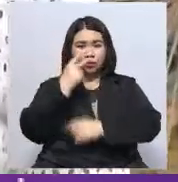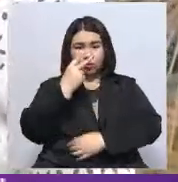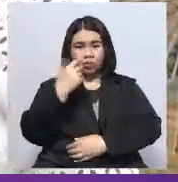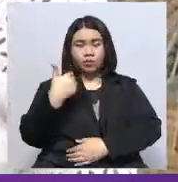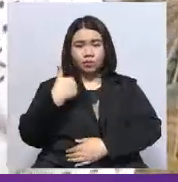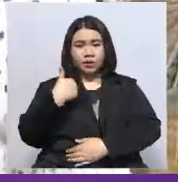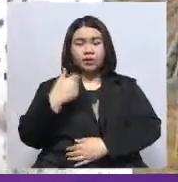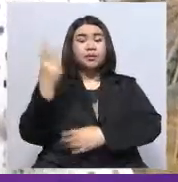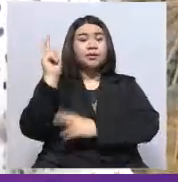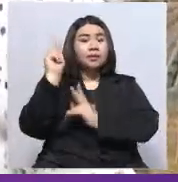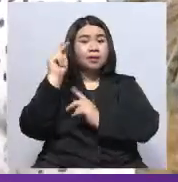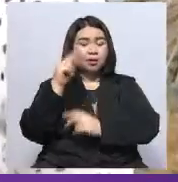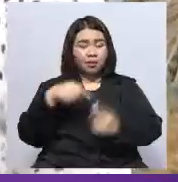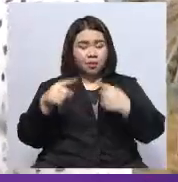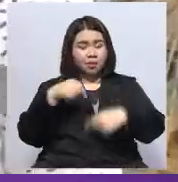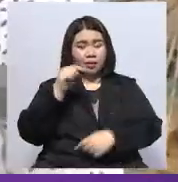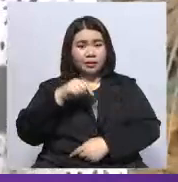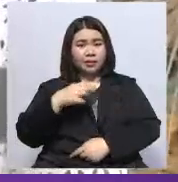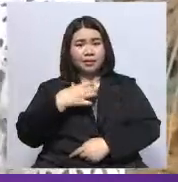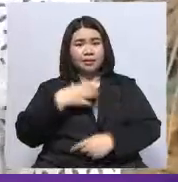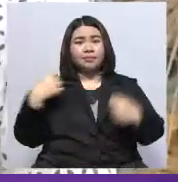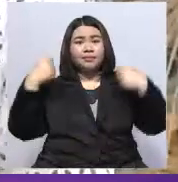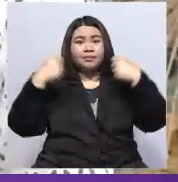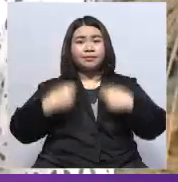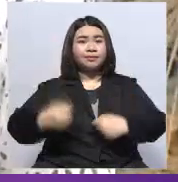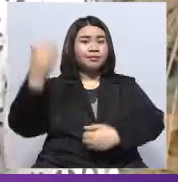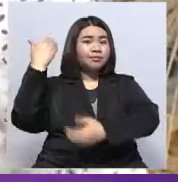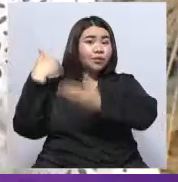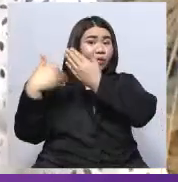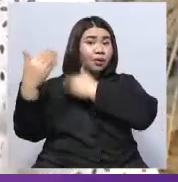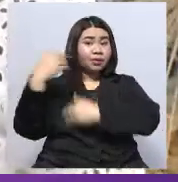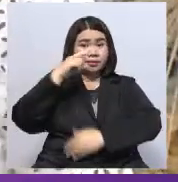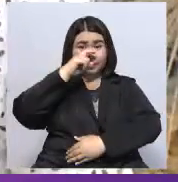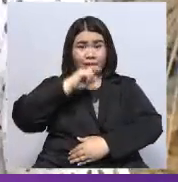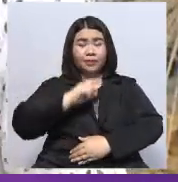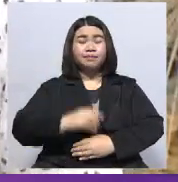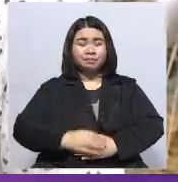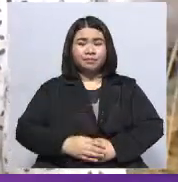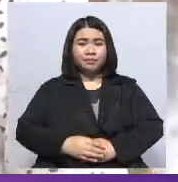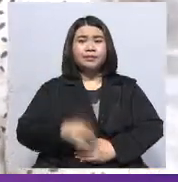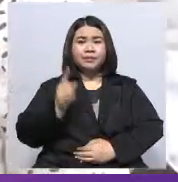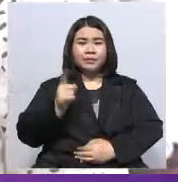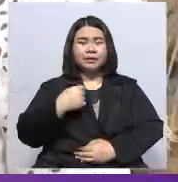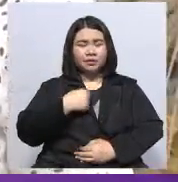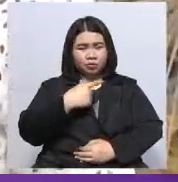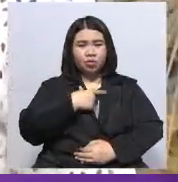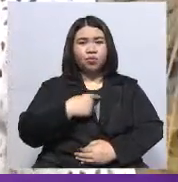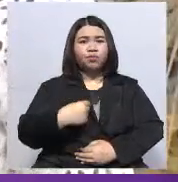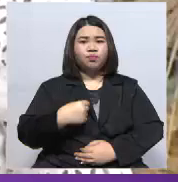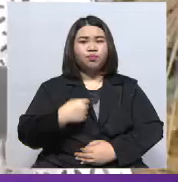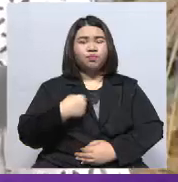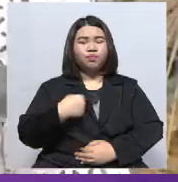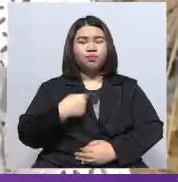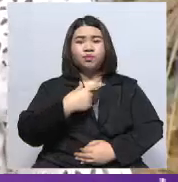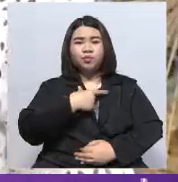ว่ามางานนี้อยากให้แต่งกายย้อนยุคนะคะก็ปกติเป็นคนที่ชอบ